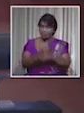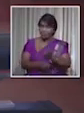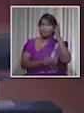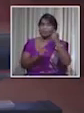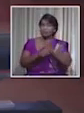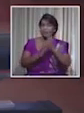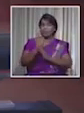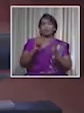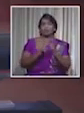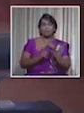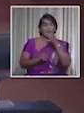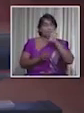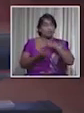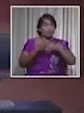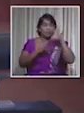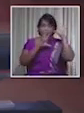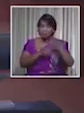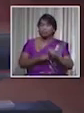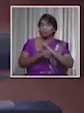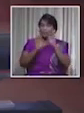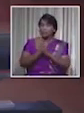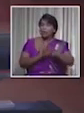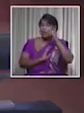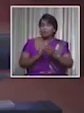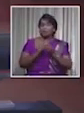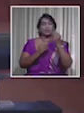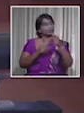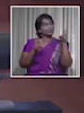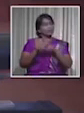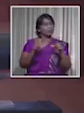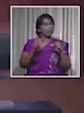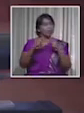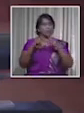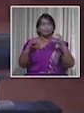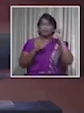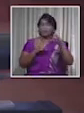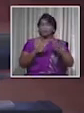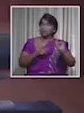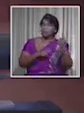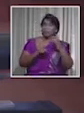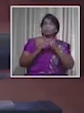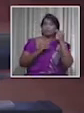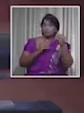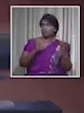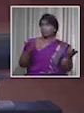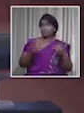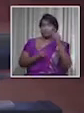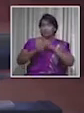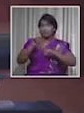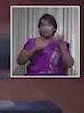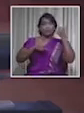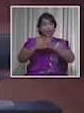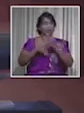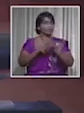ආණ්ඩුවේ අමතිවරු. මේ විශ්වසහිත පොහොර අපේ රට ආණ්ඩු නැති කිරීම සඳහා අවසර දුන්නා. ඒ සඳහා බලපත්‍ර දුන්නා. ඒ සඳහා නියෝග ලබා දෙනු තිබුණා. සමහර සාකච්ඡාවල මුලසුන